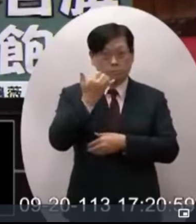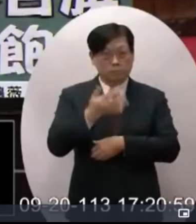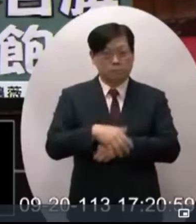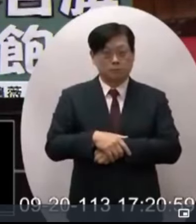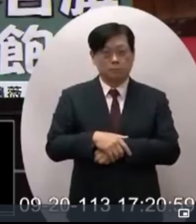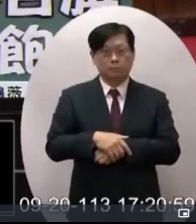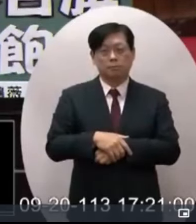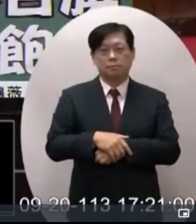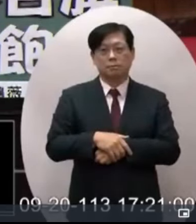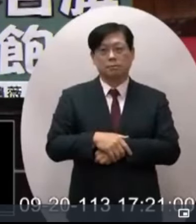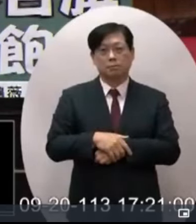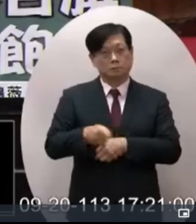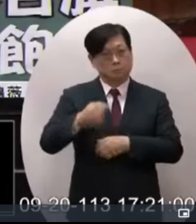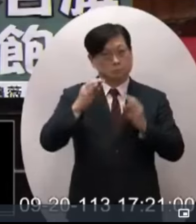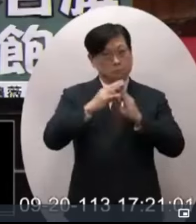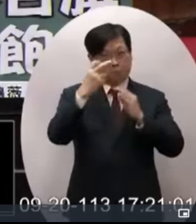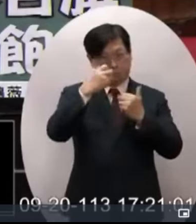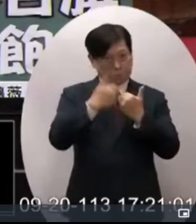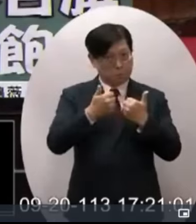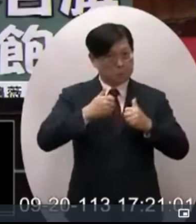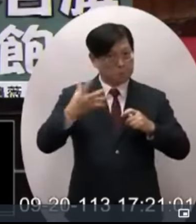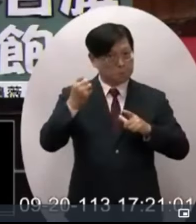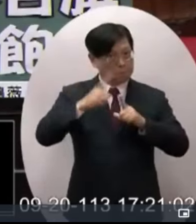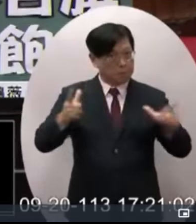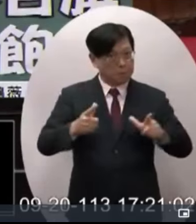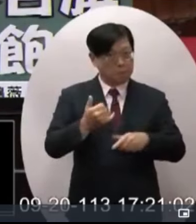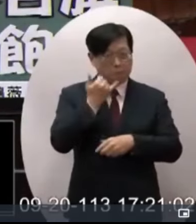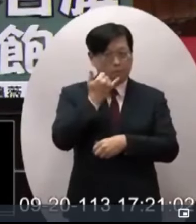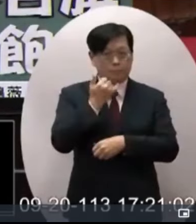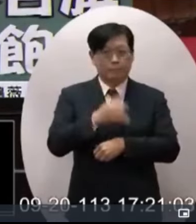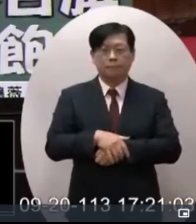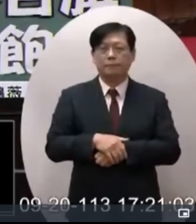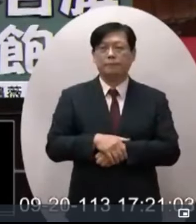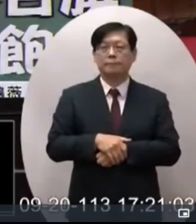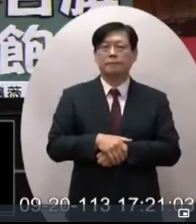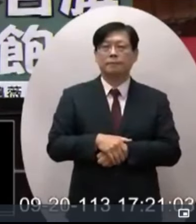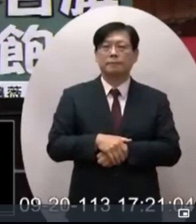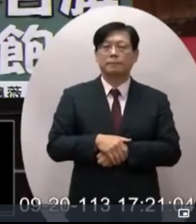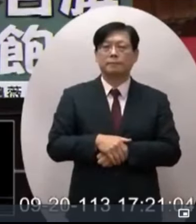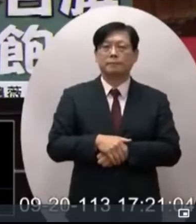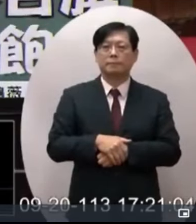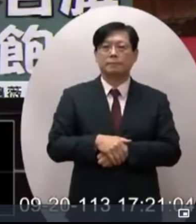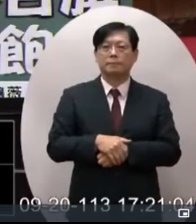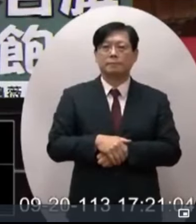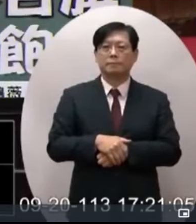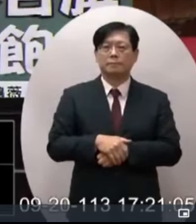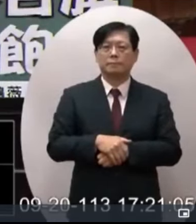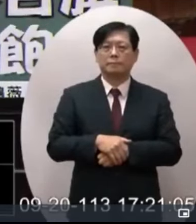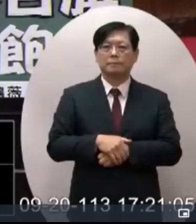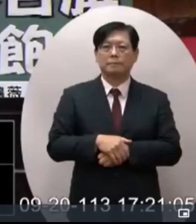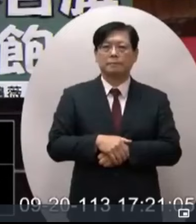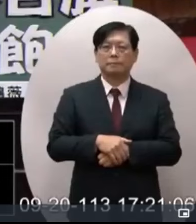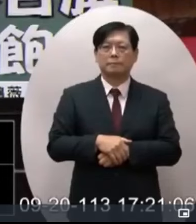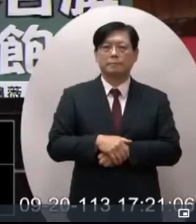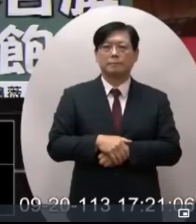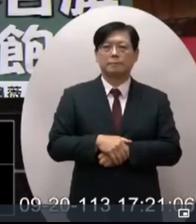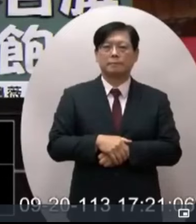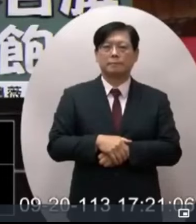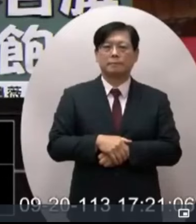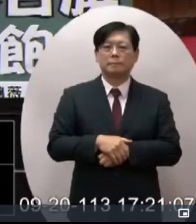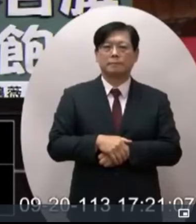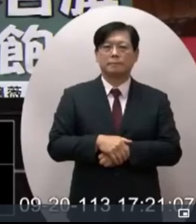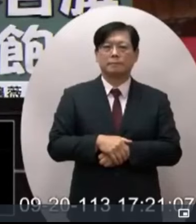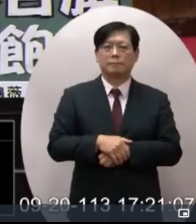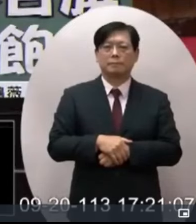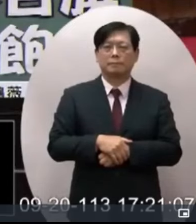哈？ 包委员， 我们金管会有这么大权力吗？ 包委员，有关金控公司，他申请申请投资是根